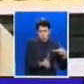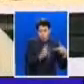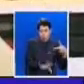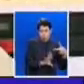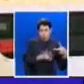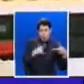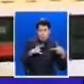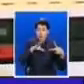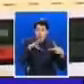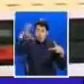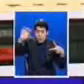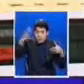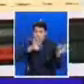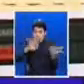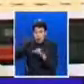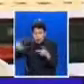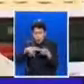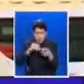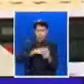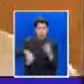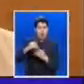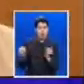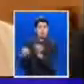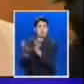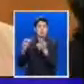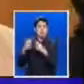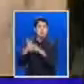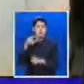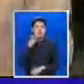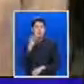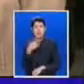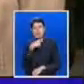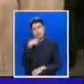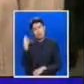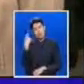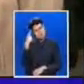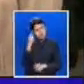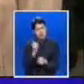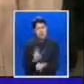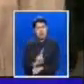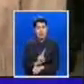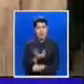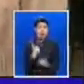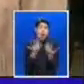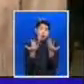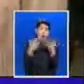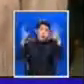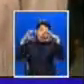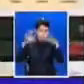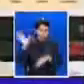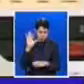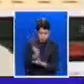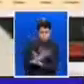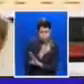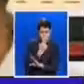ฝนทิ้งช่วงตรงนั้นอาจจะเป็นอันตรายก็จะกระทบสุขภาพอย่าง คือต่อไปนี้เราเลิกเข้าใจแล้วว่าเราจะทํานาเพื่อรอฝนอย่างเดียวไม่ได้แล้วใช่มั้ยครับ